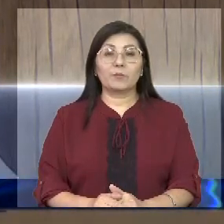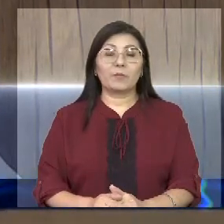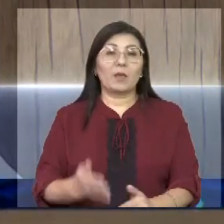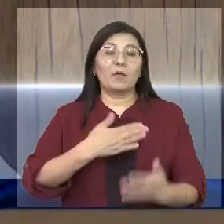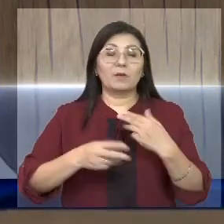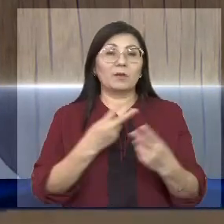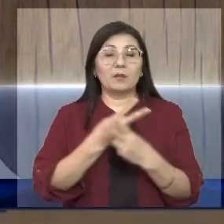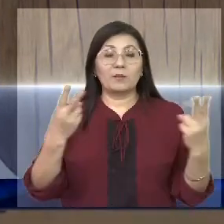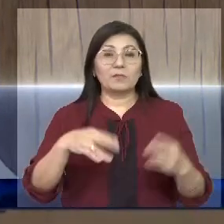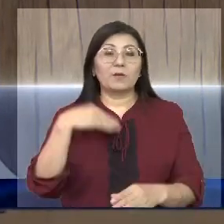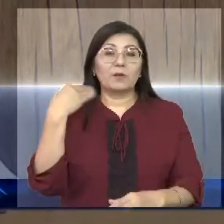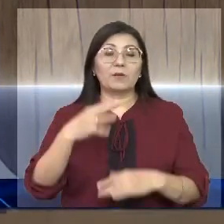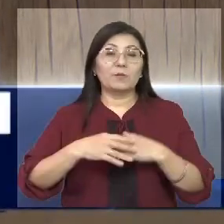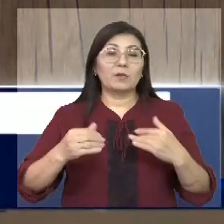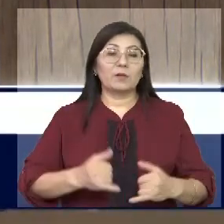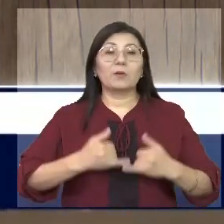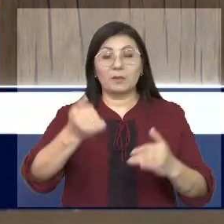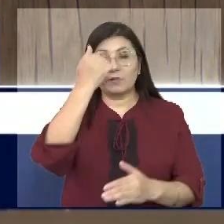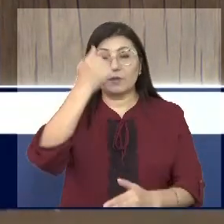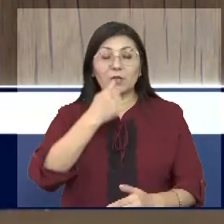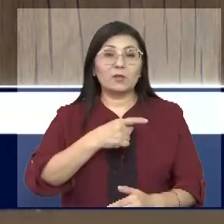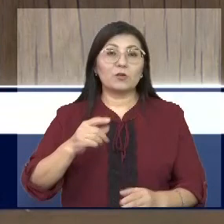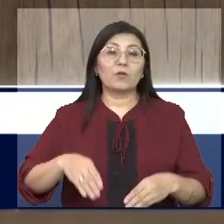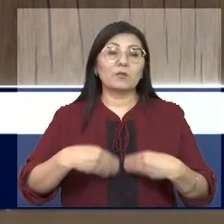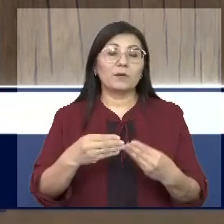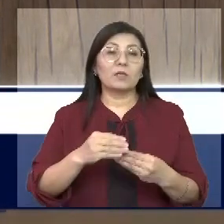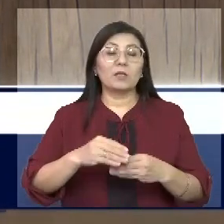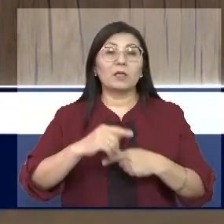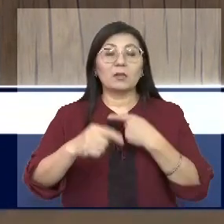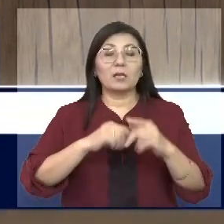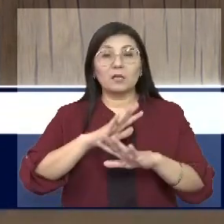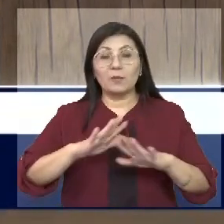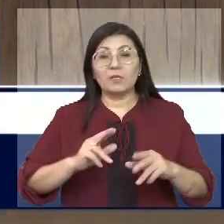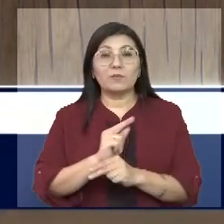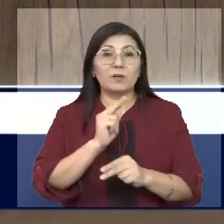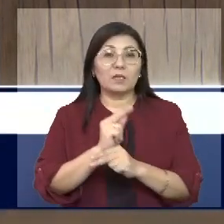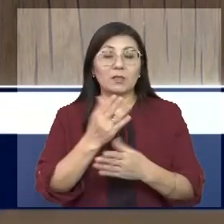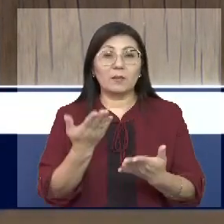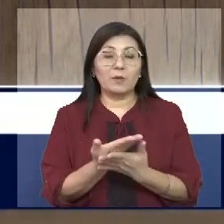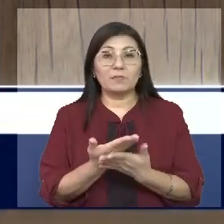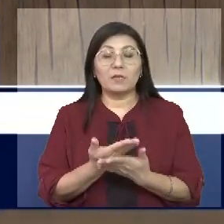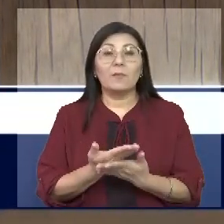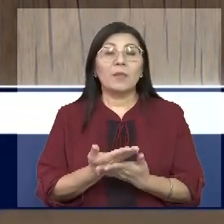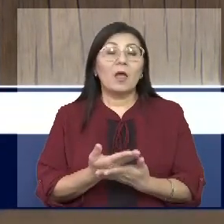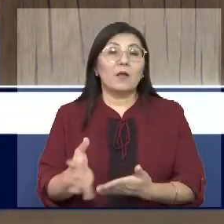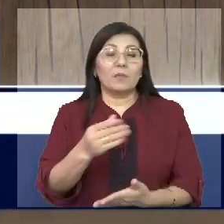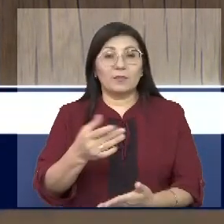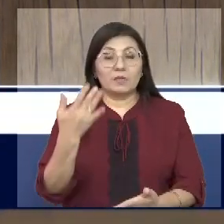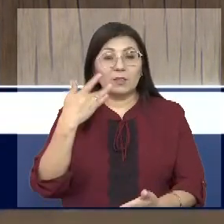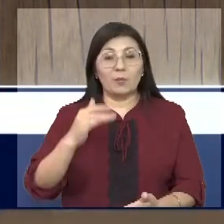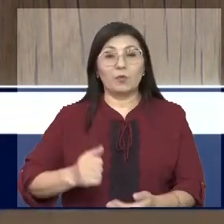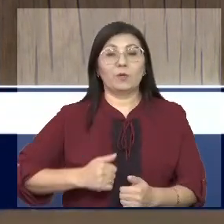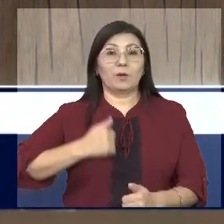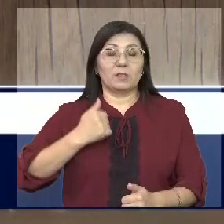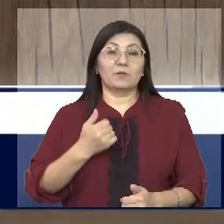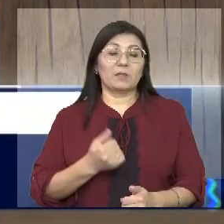Я рад видеть вас на Актюбинской земле. Мы благодарны вам за то, что передаете молодому поколению учение легендарной личности нашего народа. Мы всегда будем гордиться им.